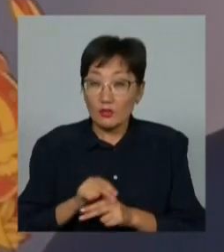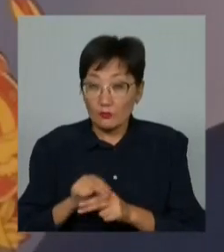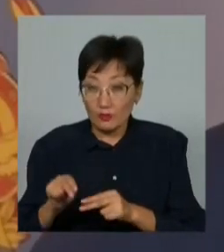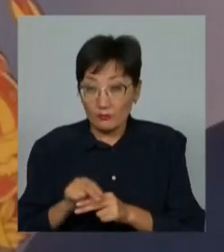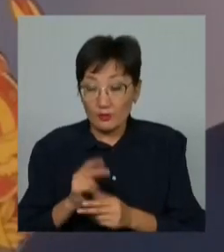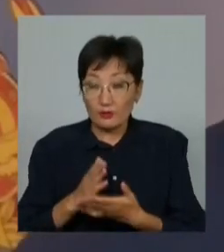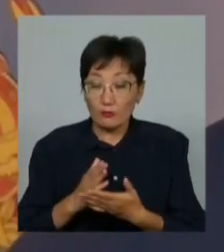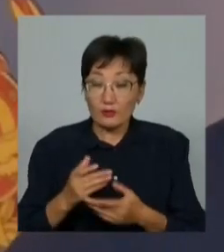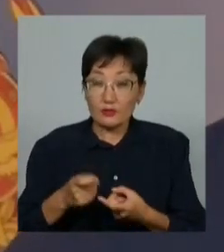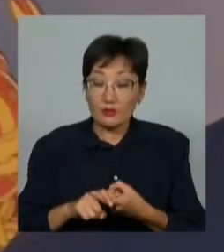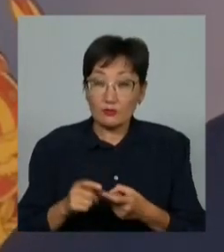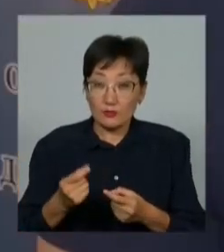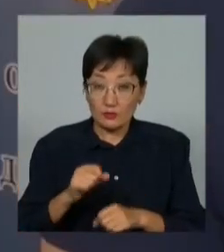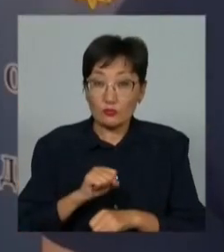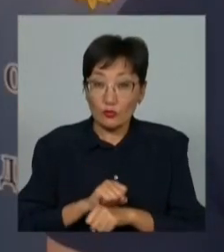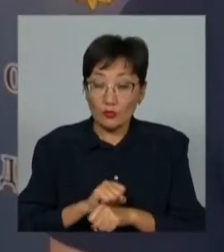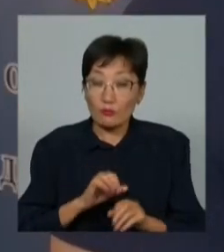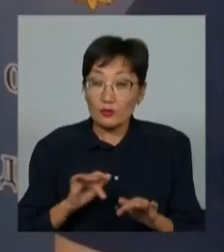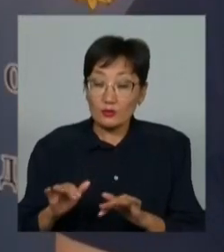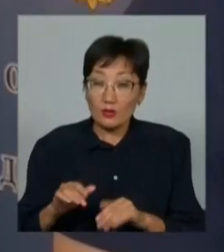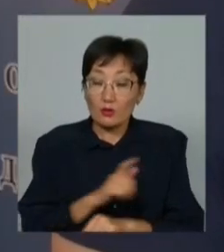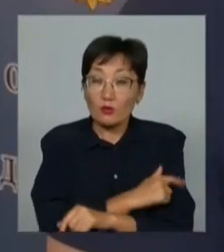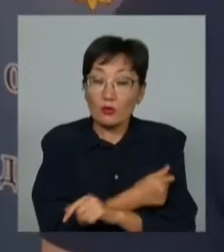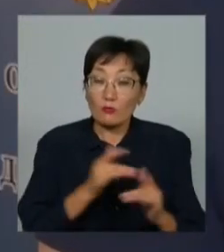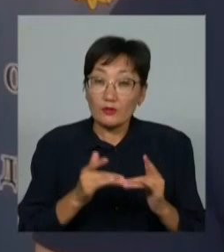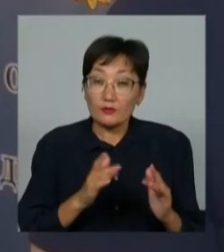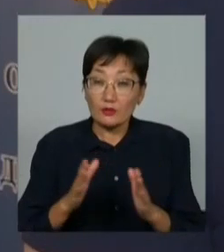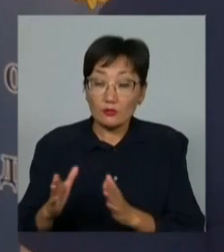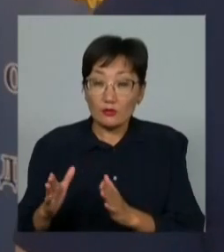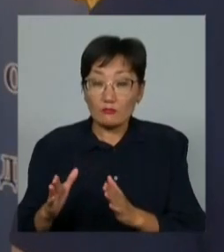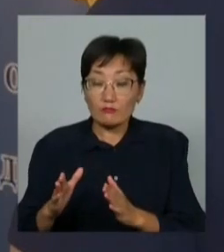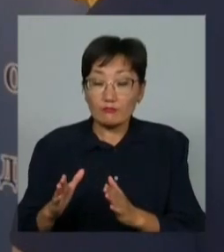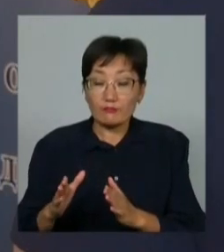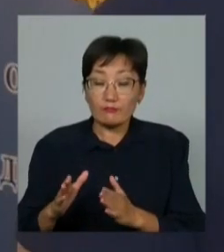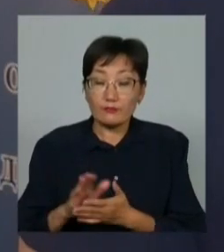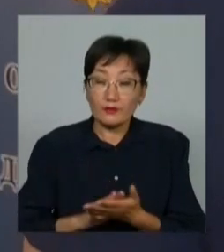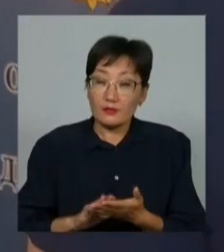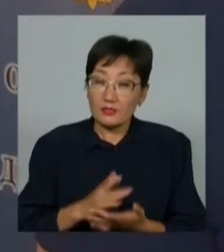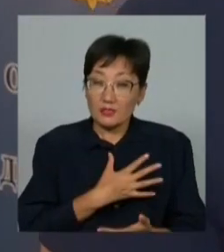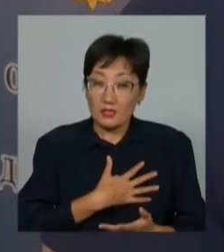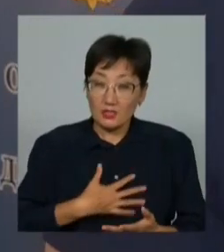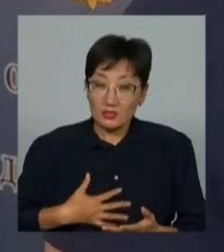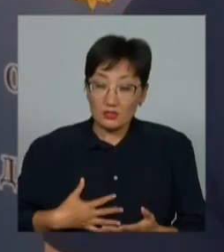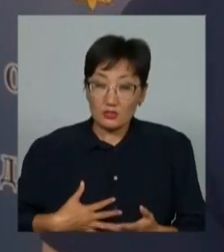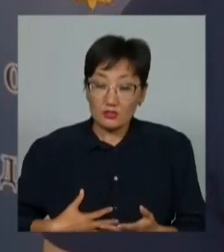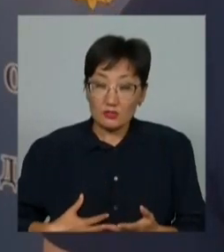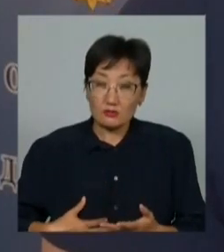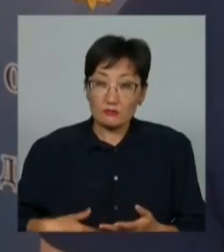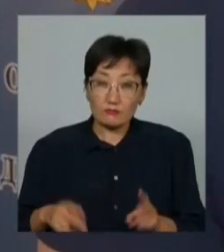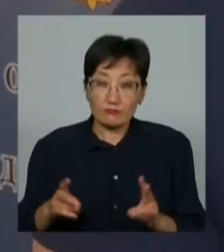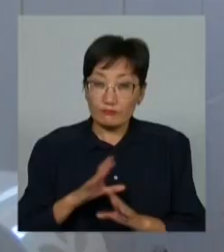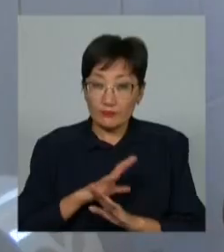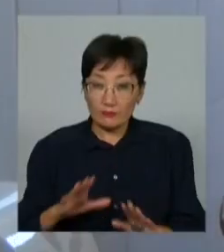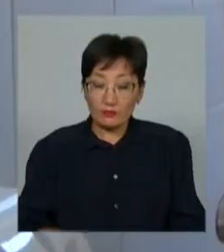байланысты сәл тоқтап тұр. Сол интернаттағы балалардың денесіне ешқандай дене жарақаттарының ізі